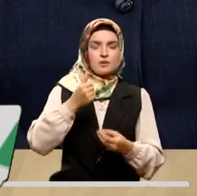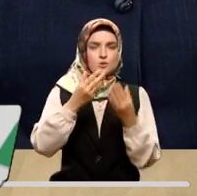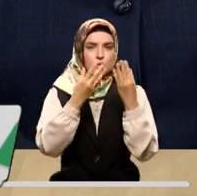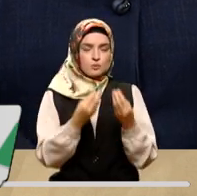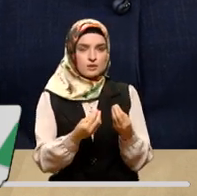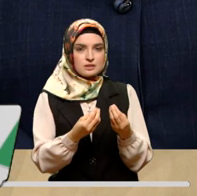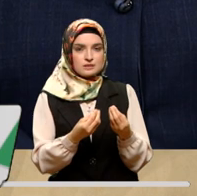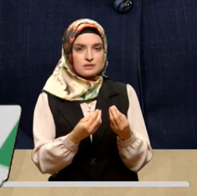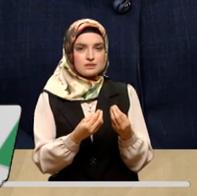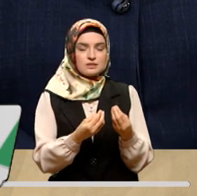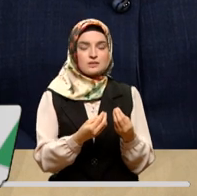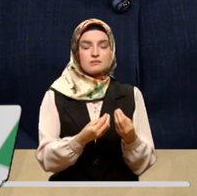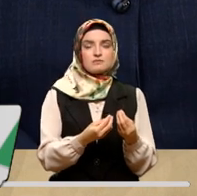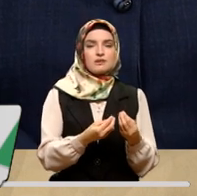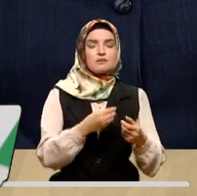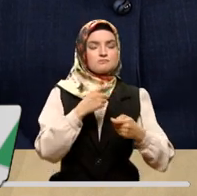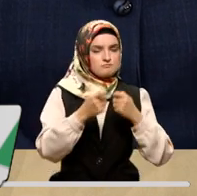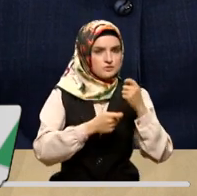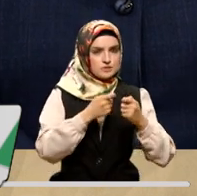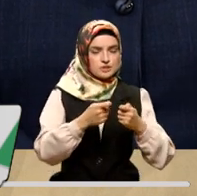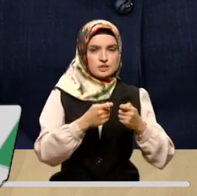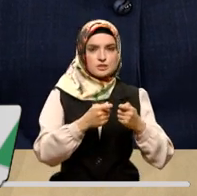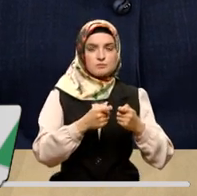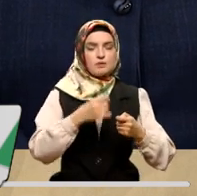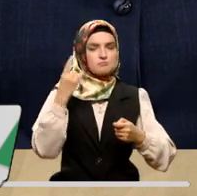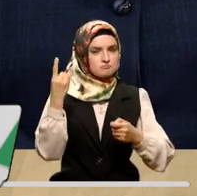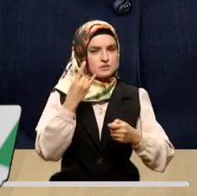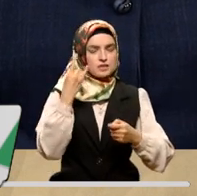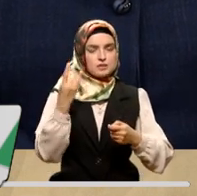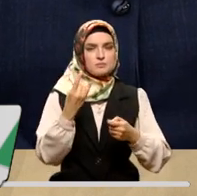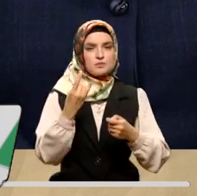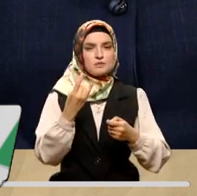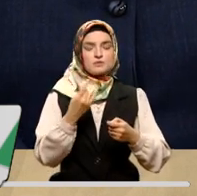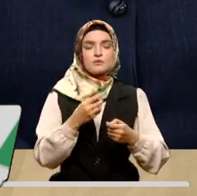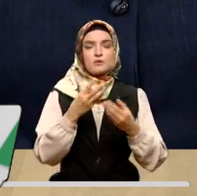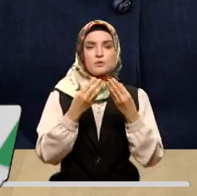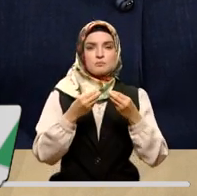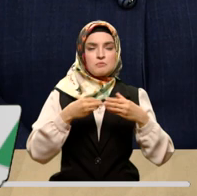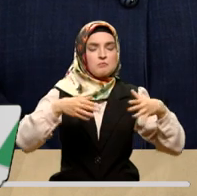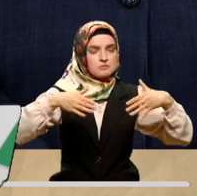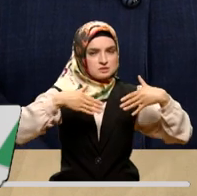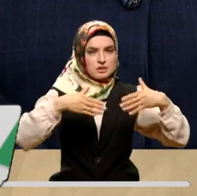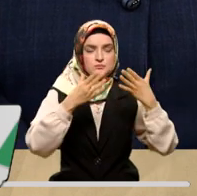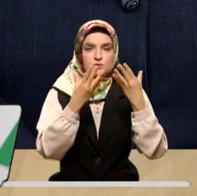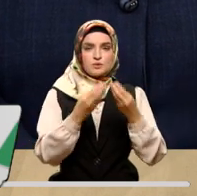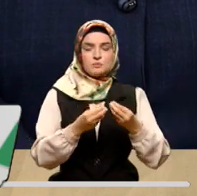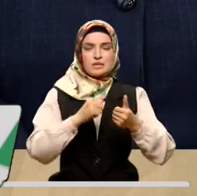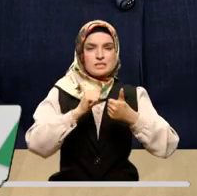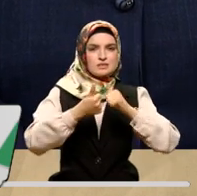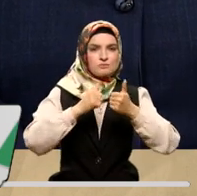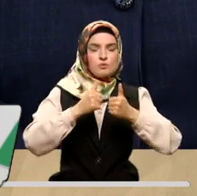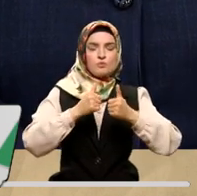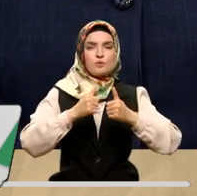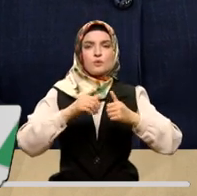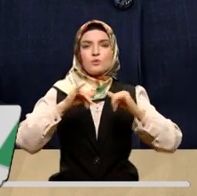olanlarla etkinlik yapmak, gezmek, aynı zamanda gezilerimiz, pikniklerimiz, spor etkinliklerimiz düşünüldüğünde